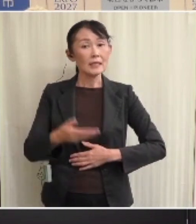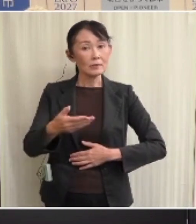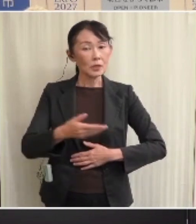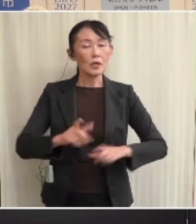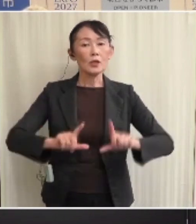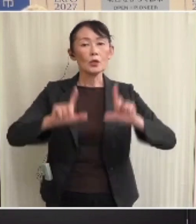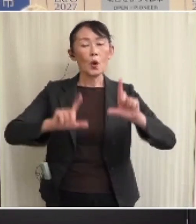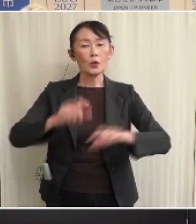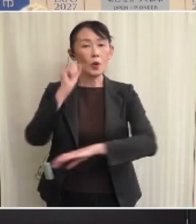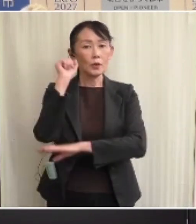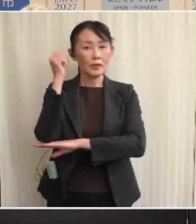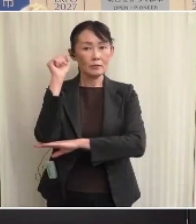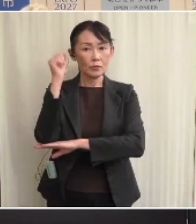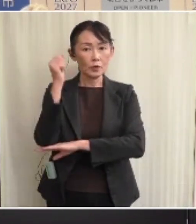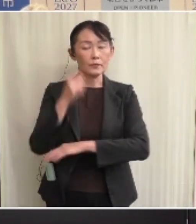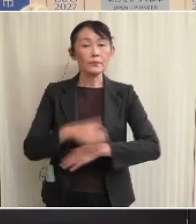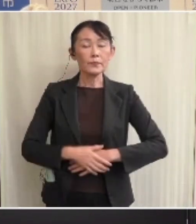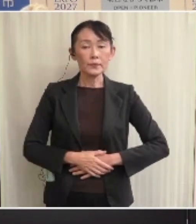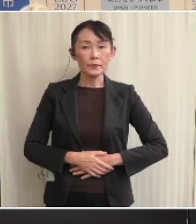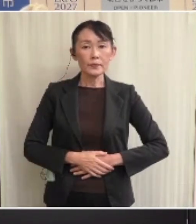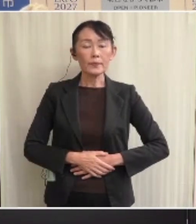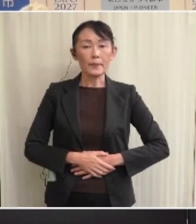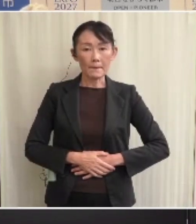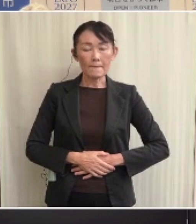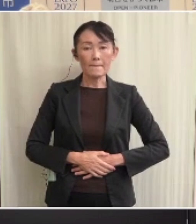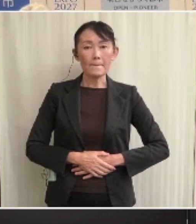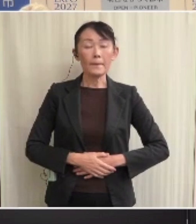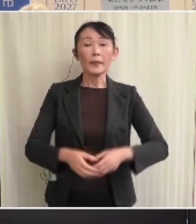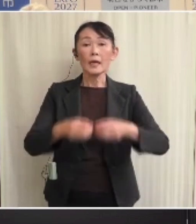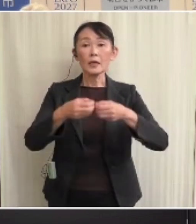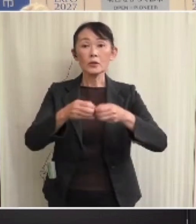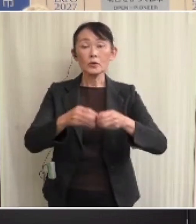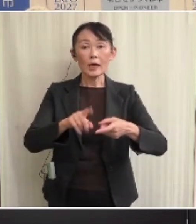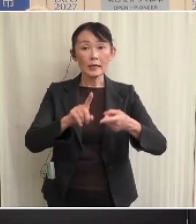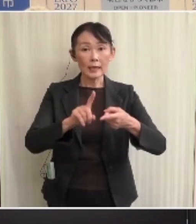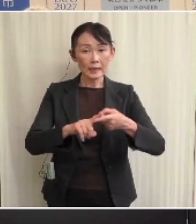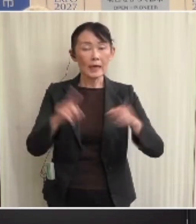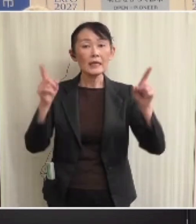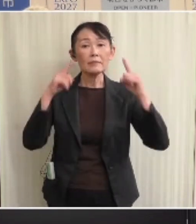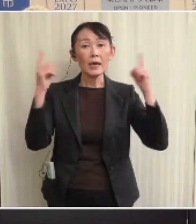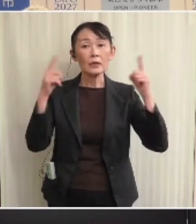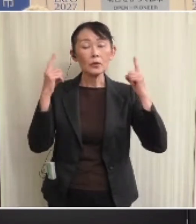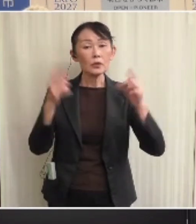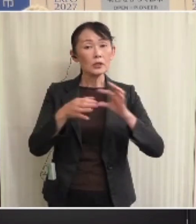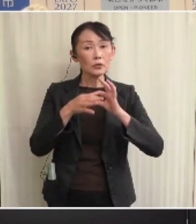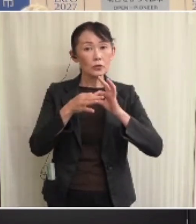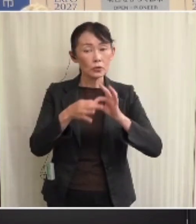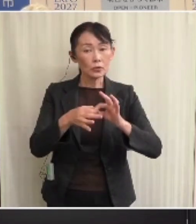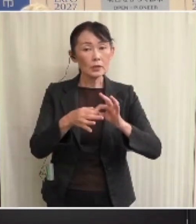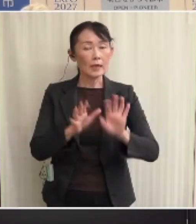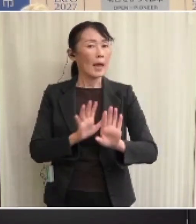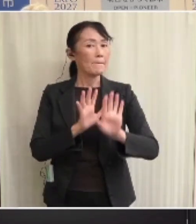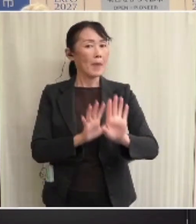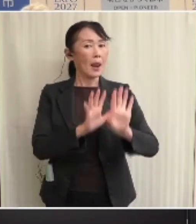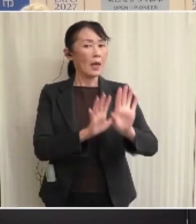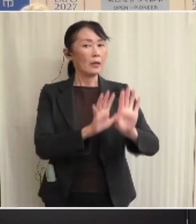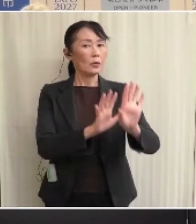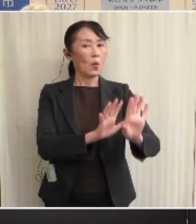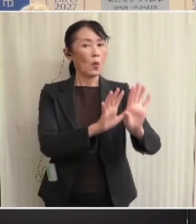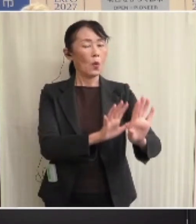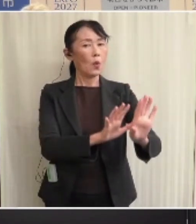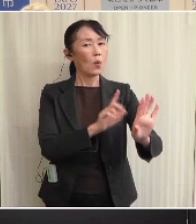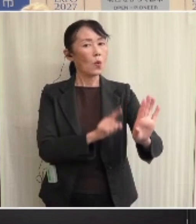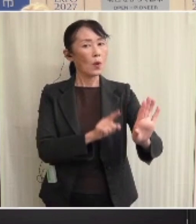東京新聞の神谷です。ちょっと具体的にこのイベントのことなんですけれども、このパレードっていうのは